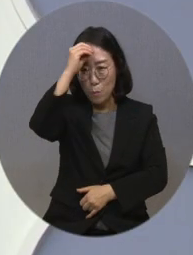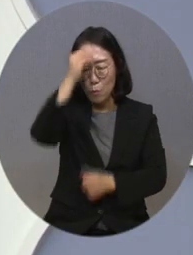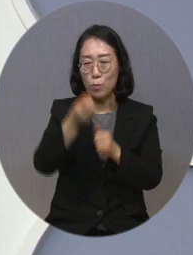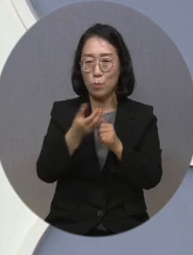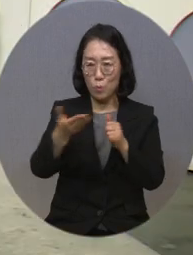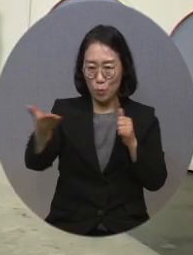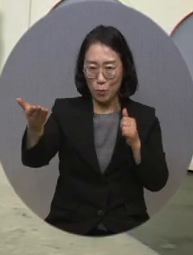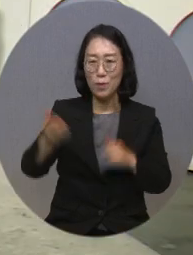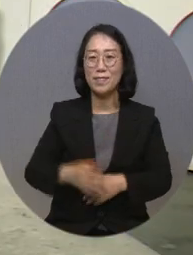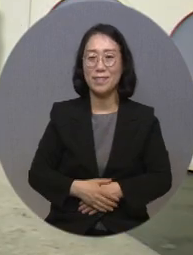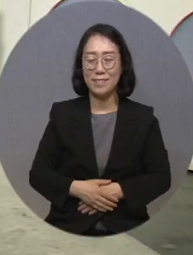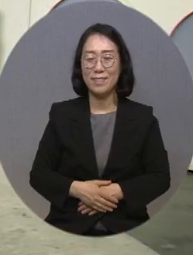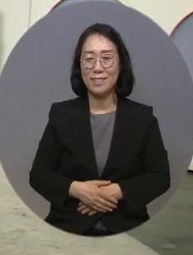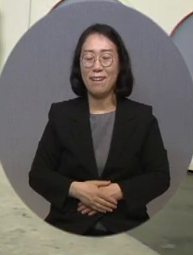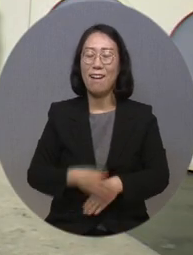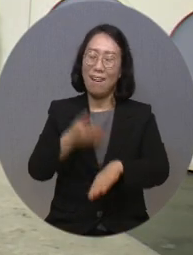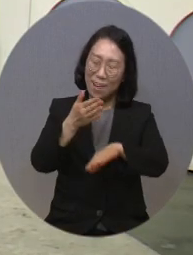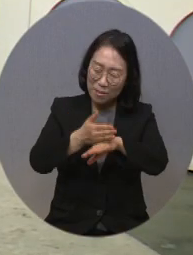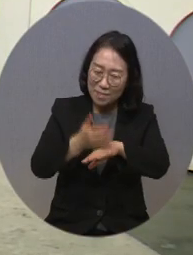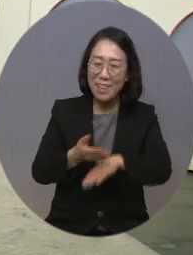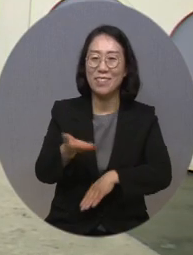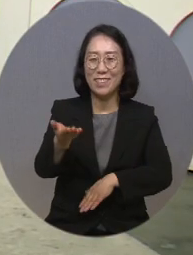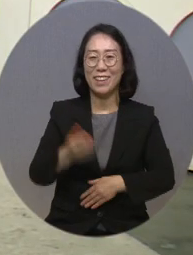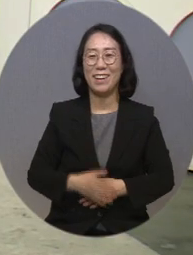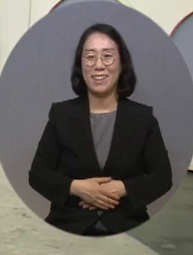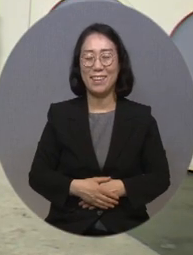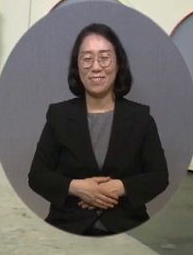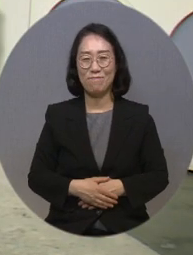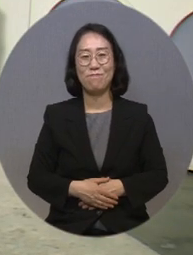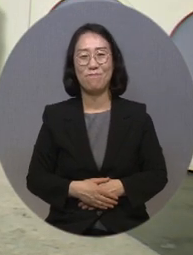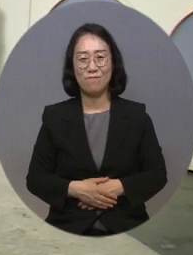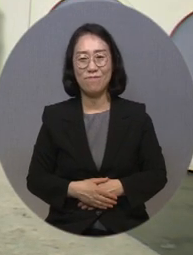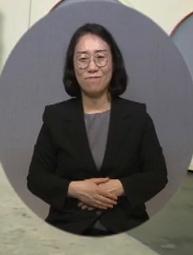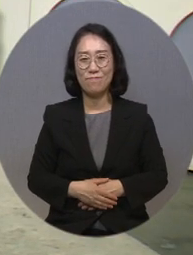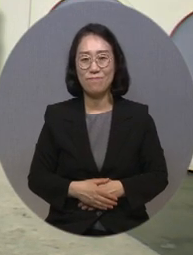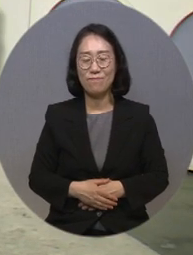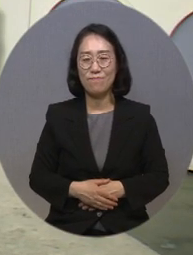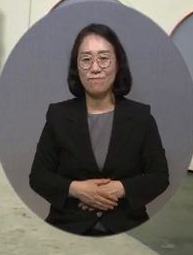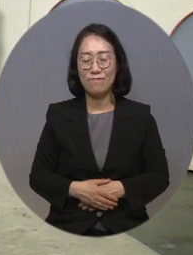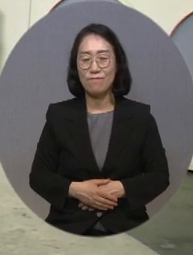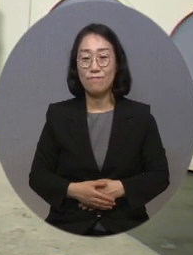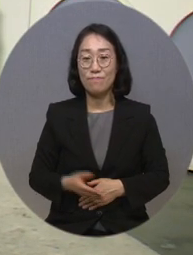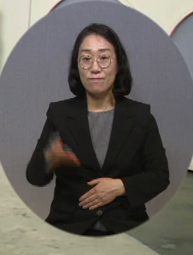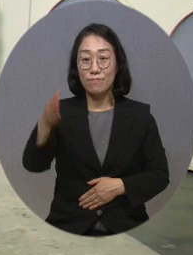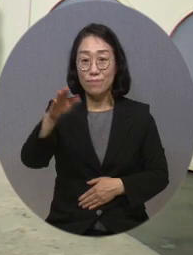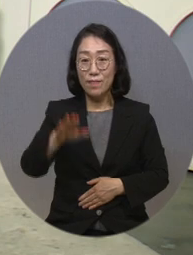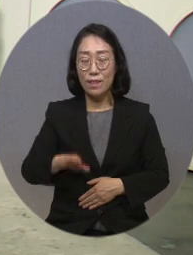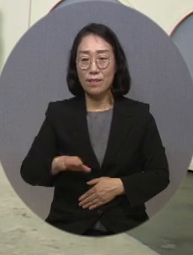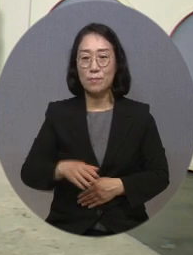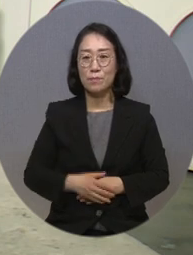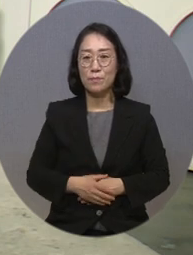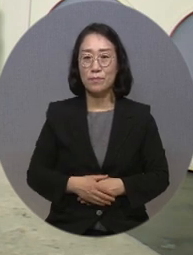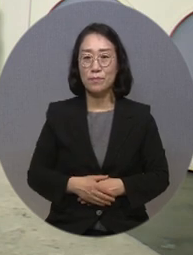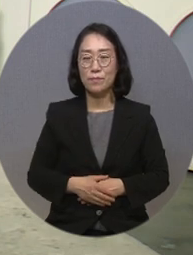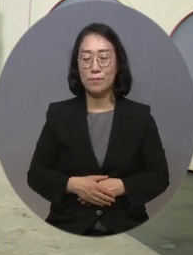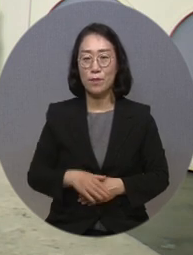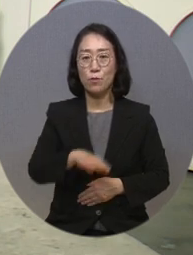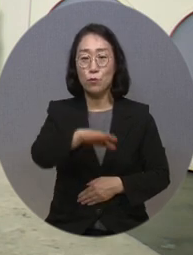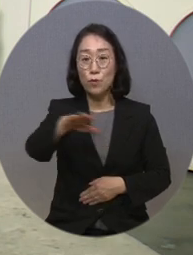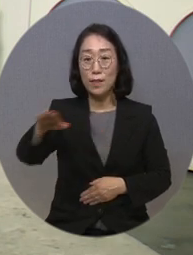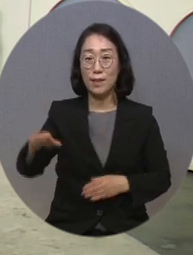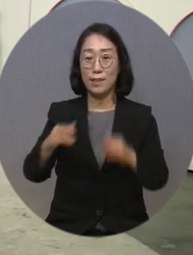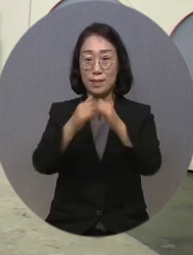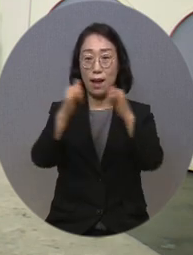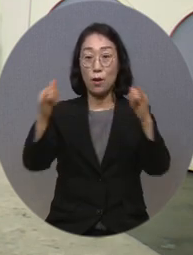아이고. 고맙네요, 우리가 생각할 때. 예, 그런데 예, 지금 우리